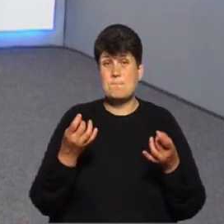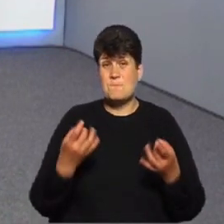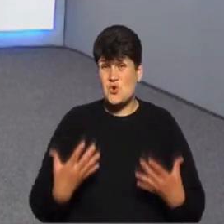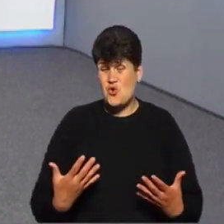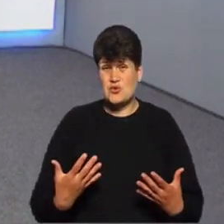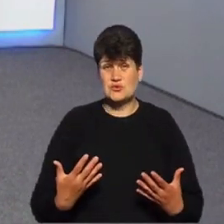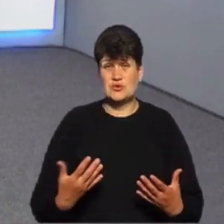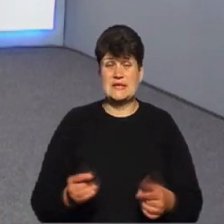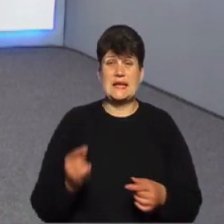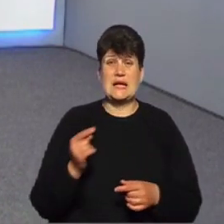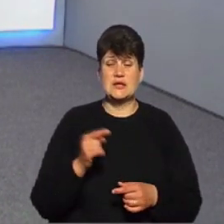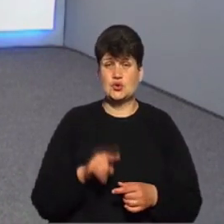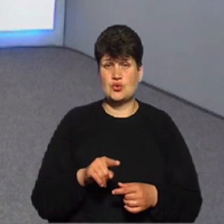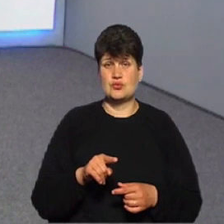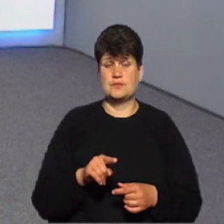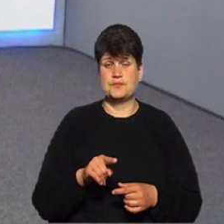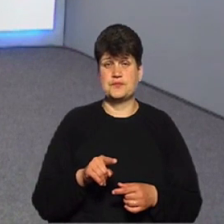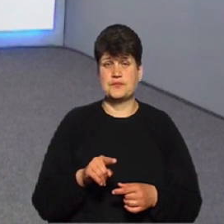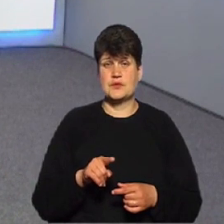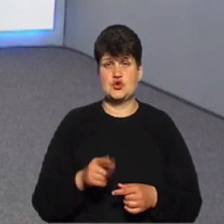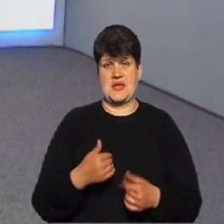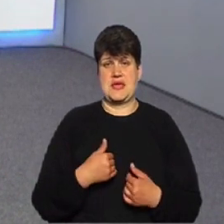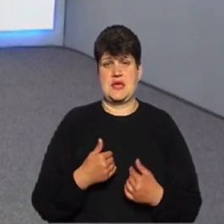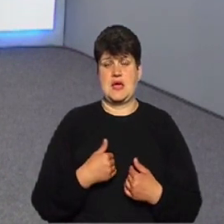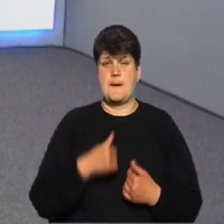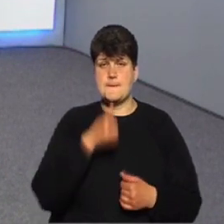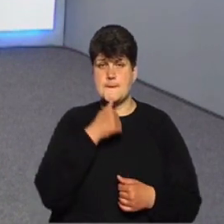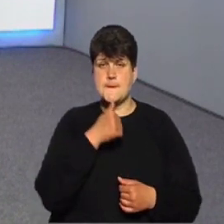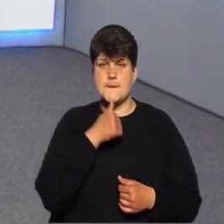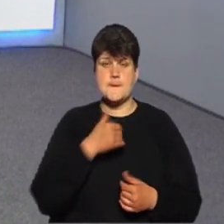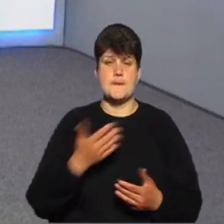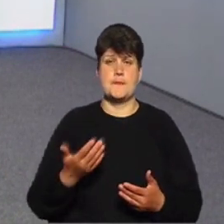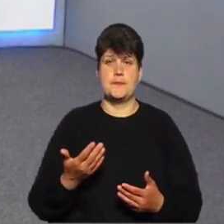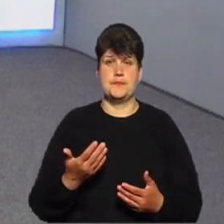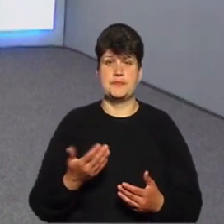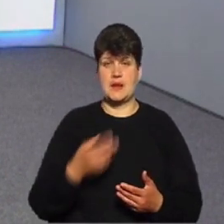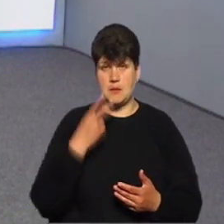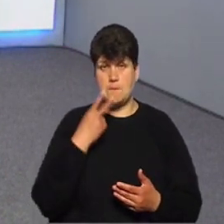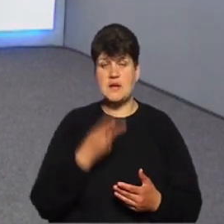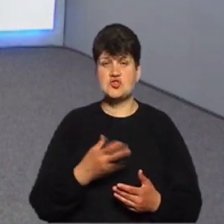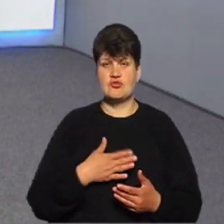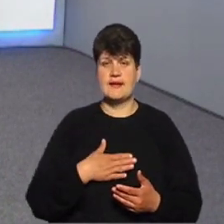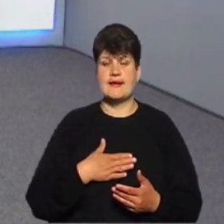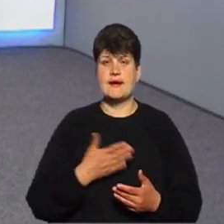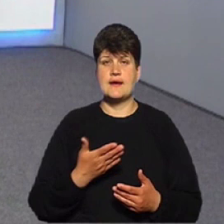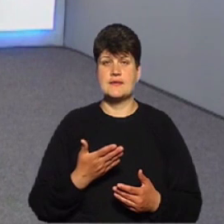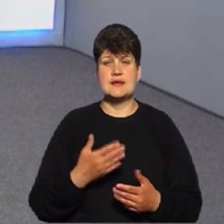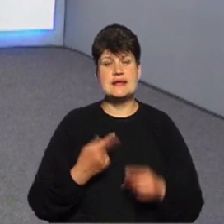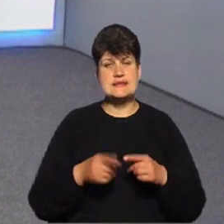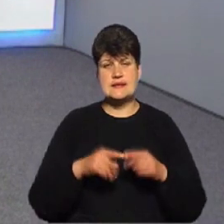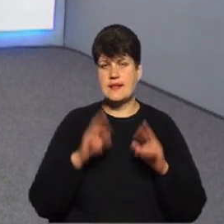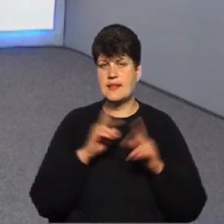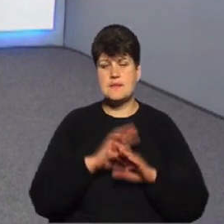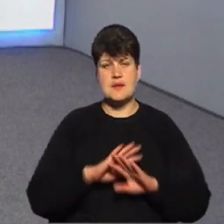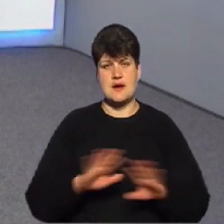для того, щоб... галочки, щоб я попробую, і от бачите, який я. Це неправильно.